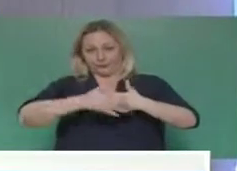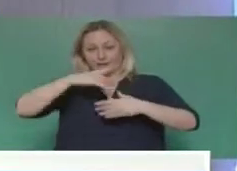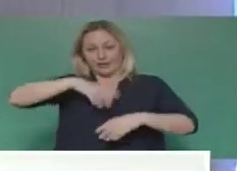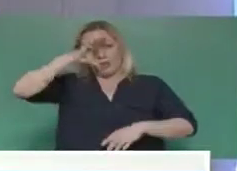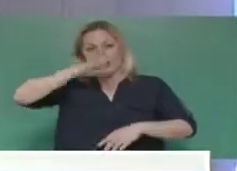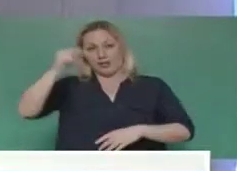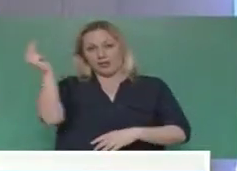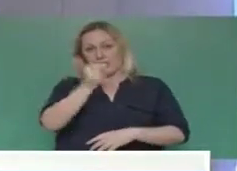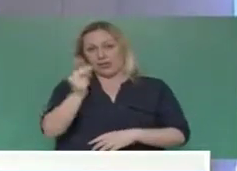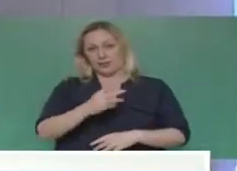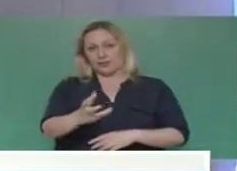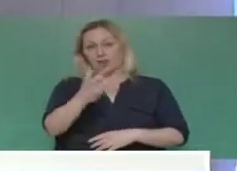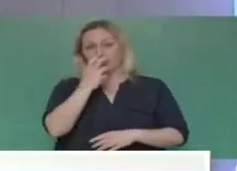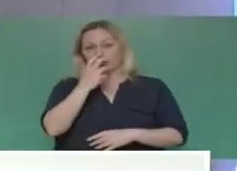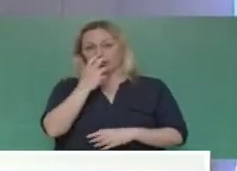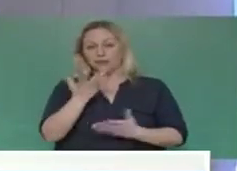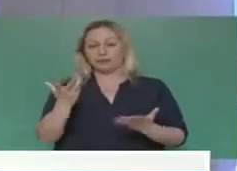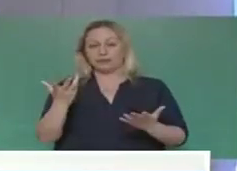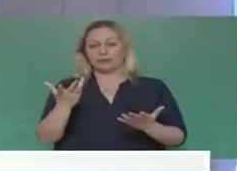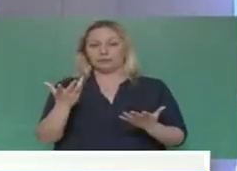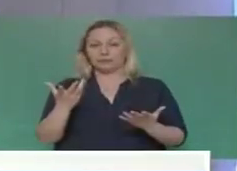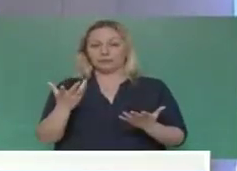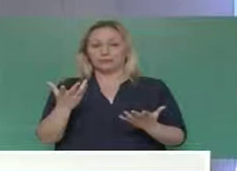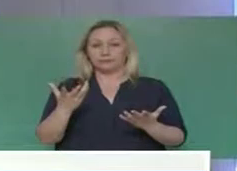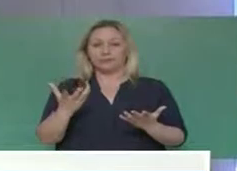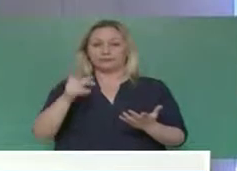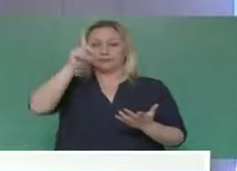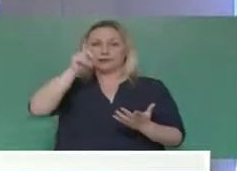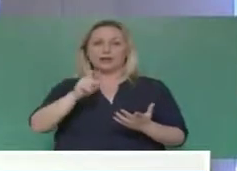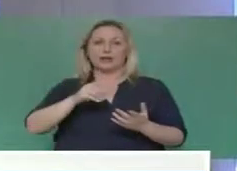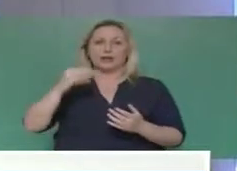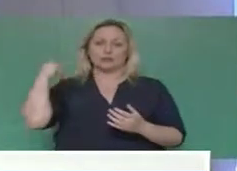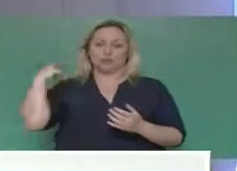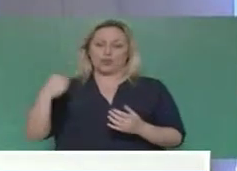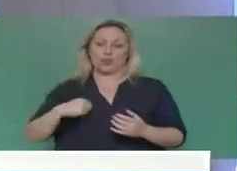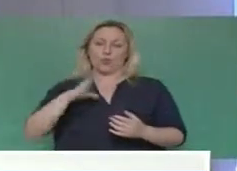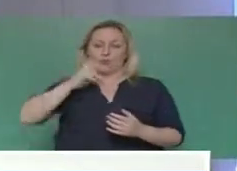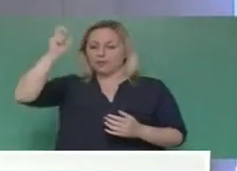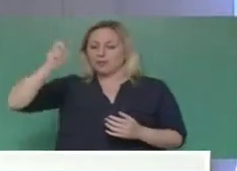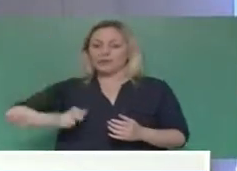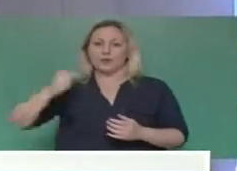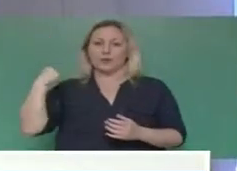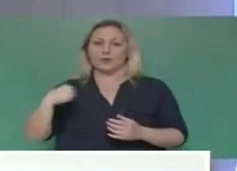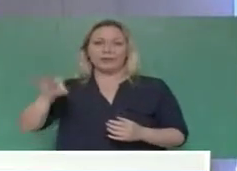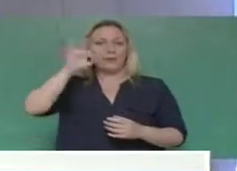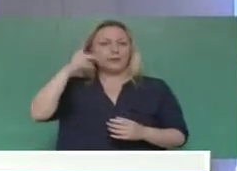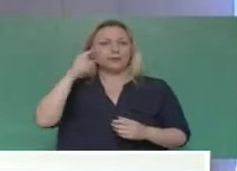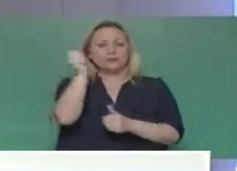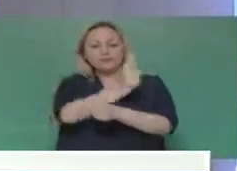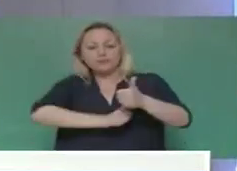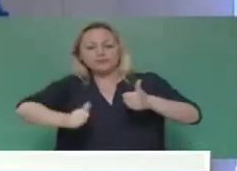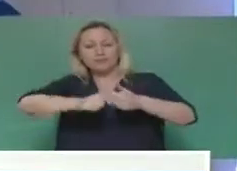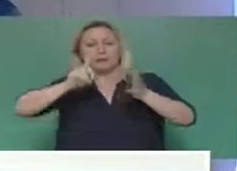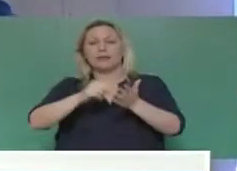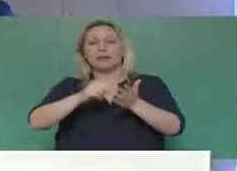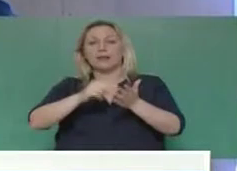ζητήματα. Να μην αναφερθώ που θα μπορούσε να έχει τον πρώτο λόγο ο Δήμαρχος και ο Δήμος Θεσσαλονίκης. Θέματα που αφορούν τις δαπάνες στον οργανισμό